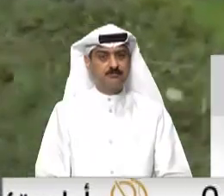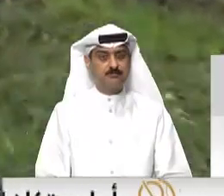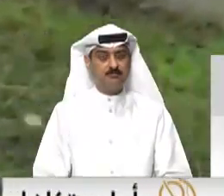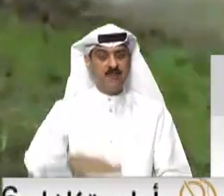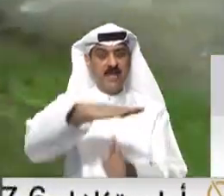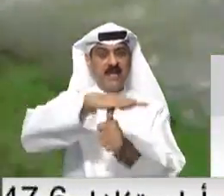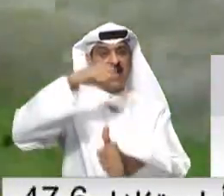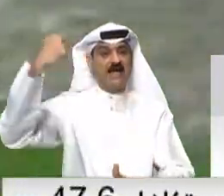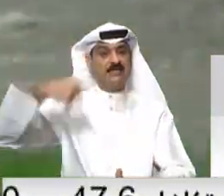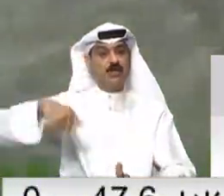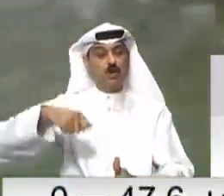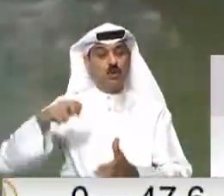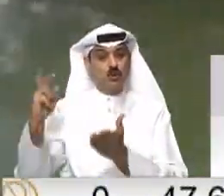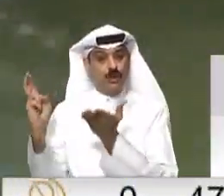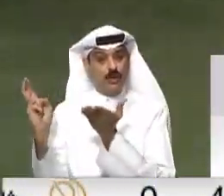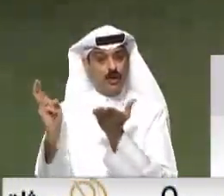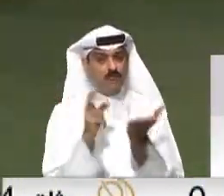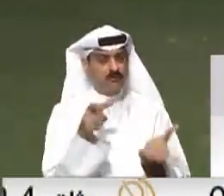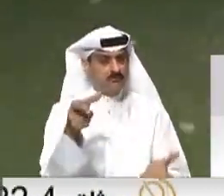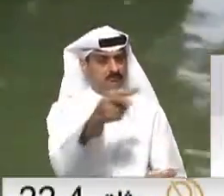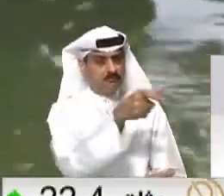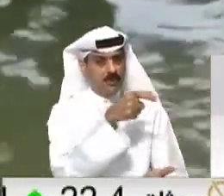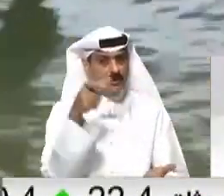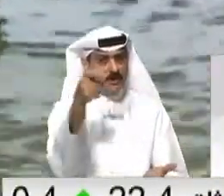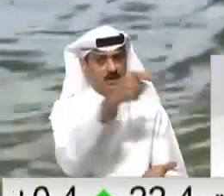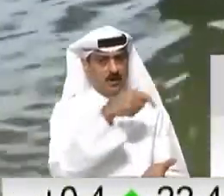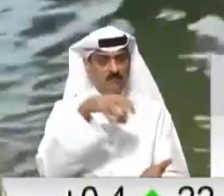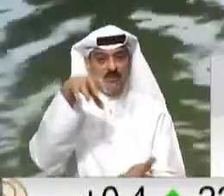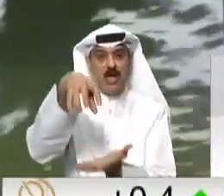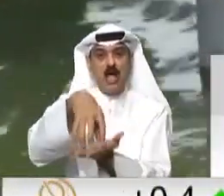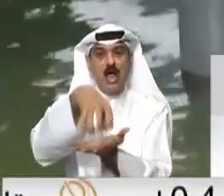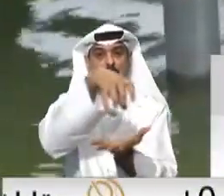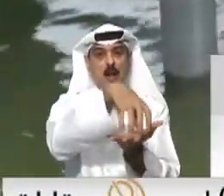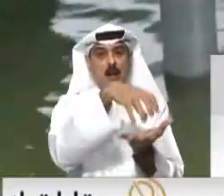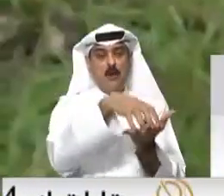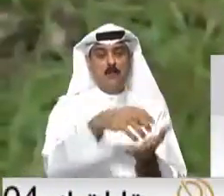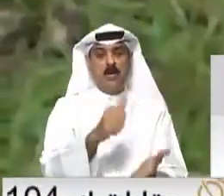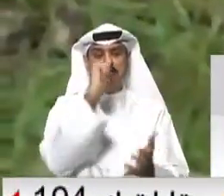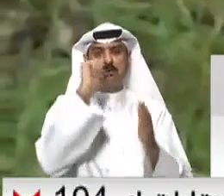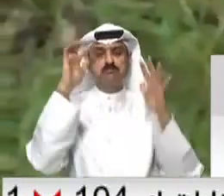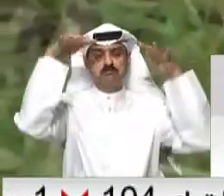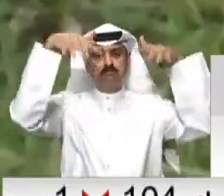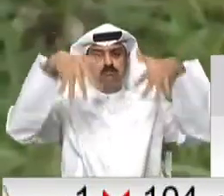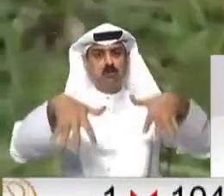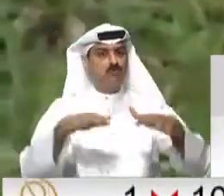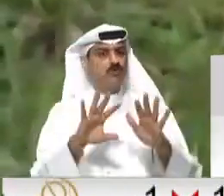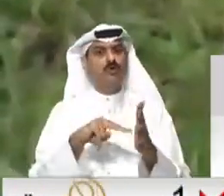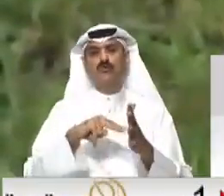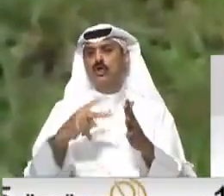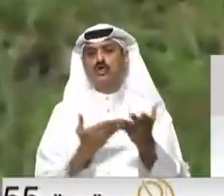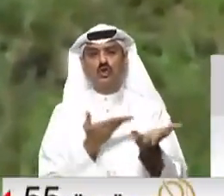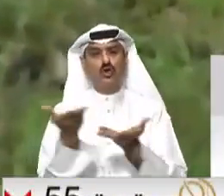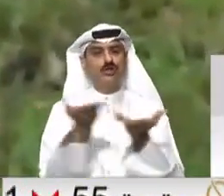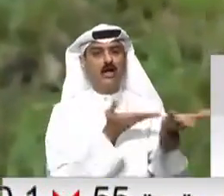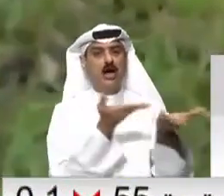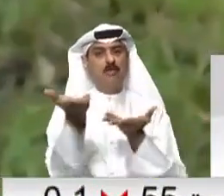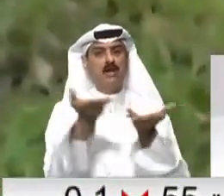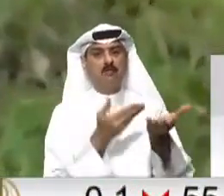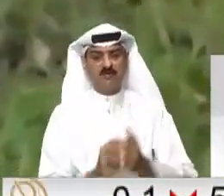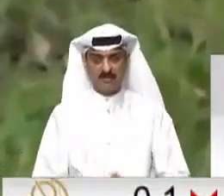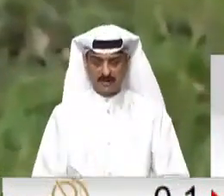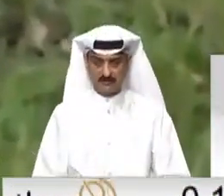الوزراء جورجيا ميلوني اليوم بعض المناطق المتضرره لاشراف على التعامل مع الوضع الطارئ